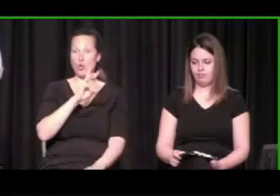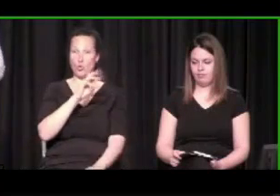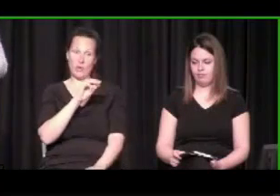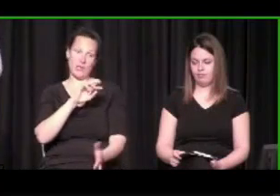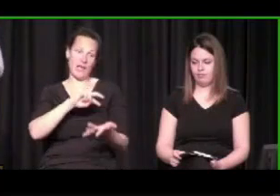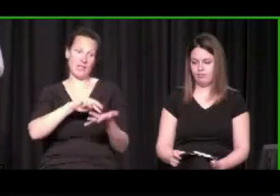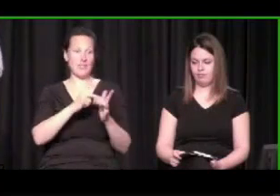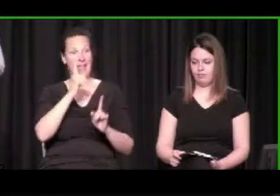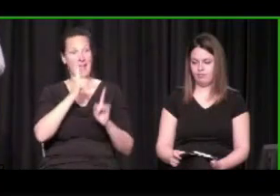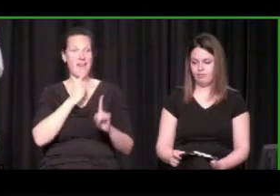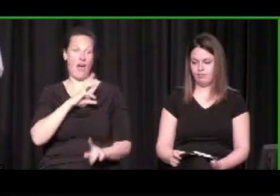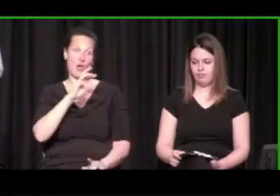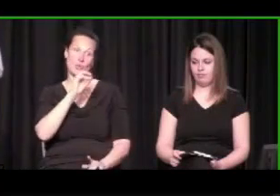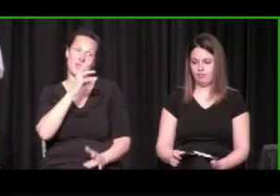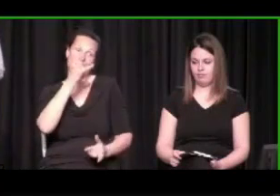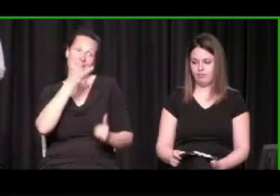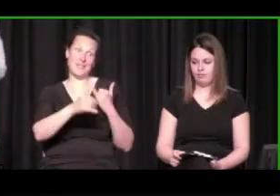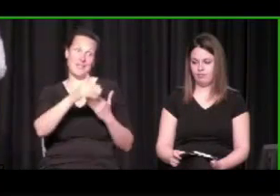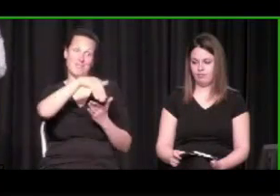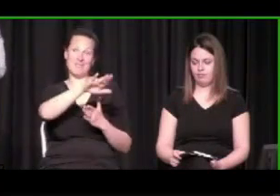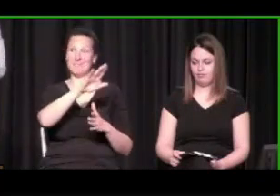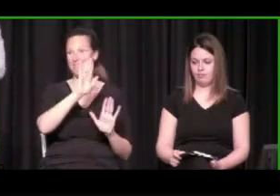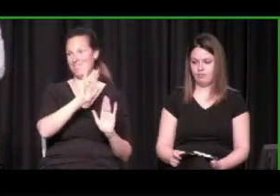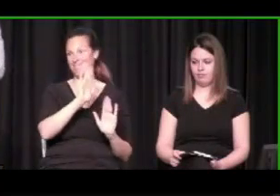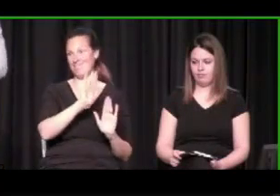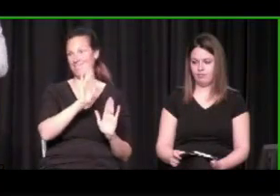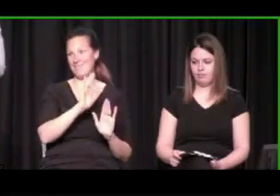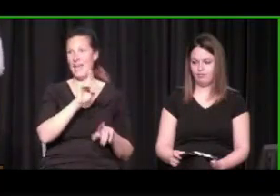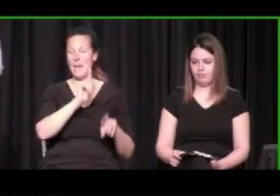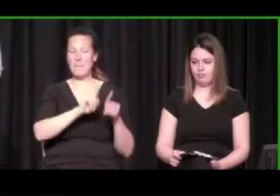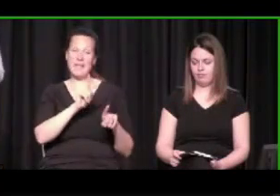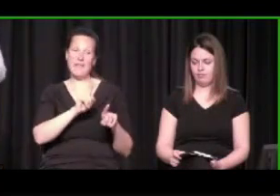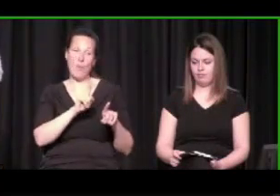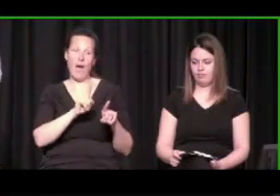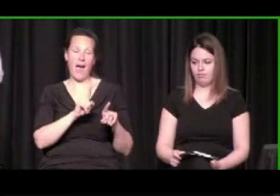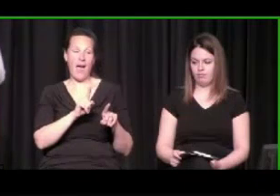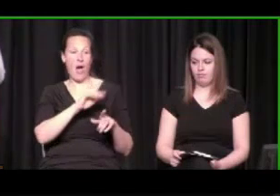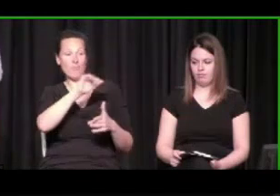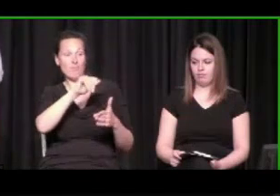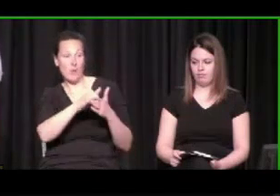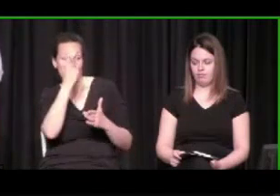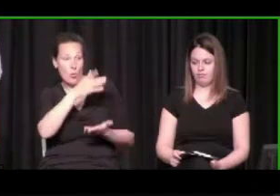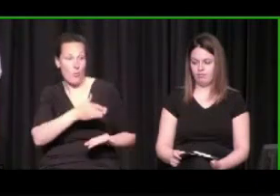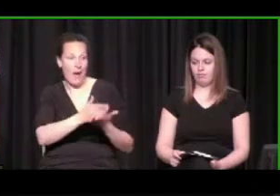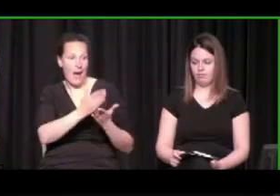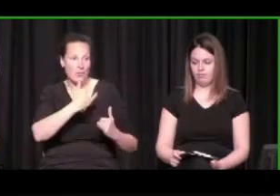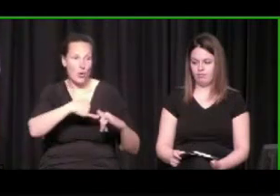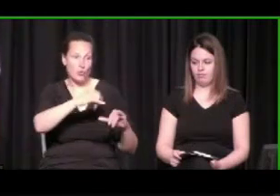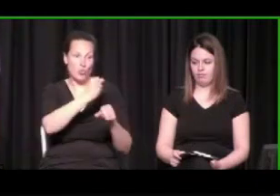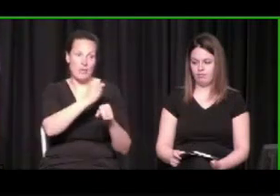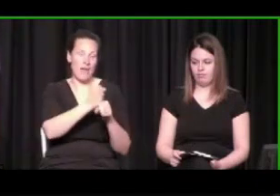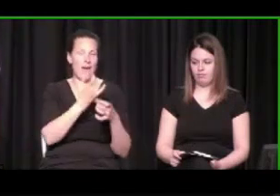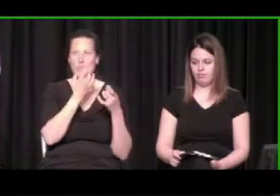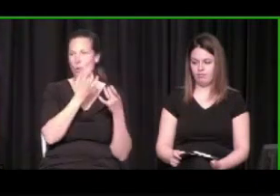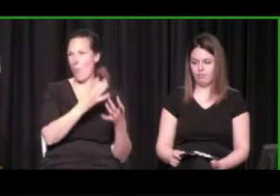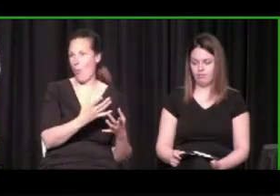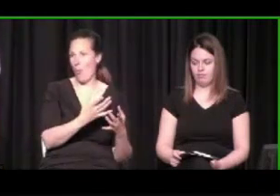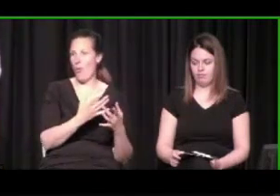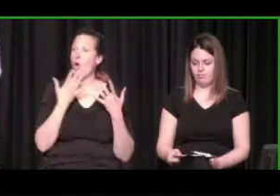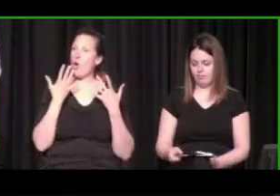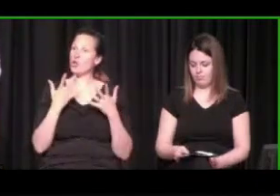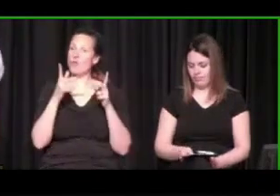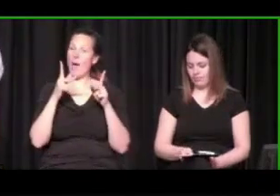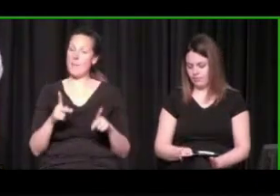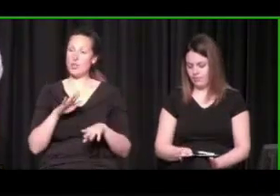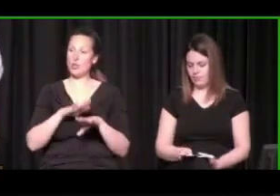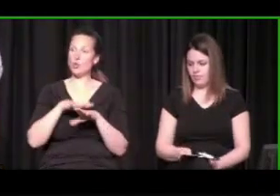ces 60 ans, ben, c'est terminé, tout simplement. Et le sentiment qu'on peut faire autrement n'est pas présent chez bon nombre de personnes. Plusieurs